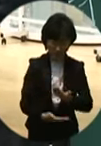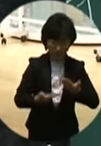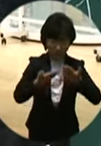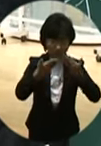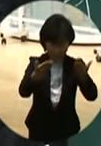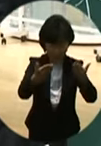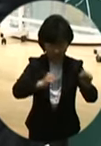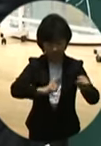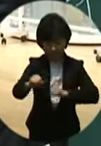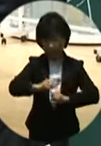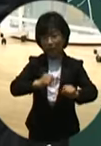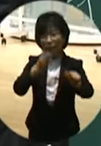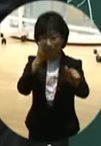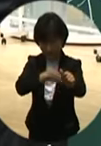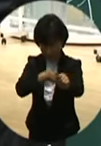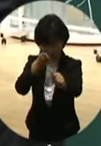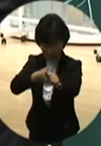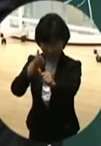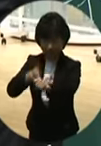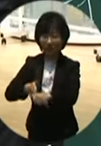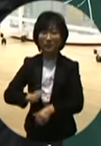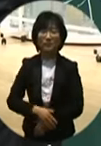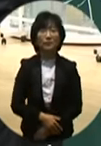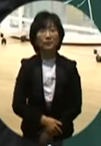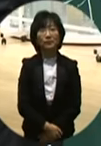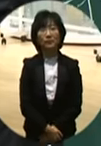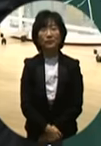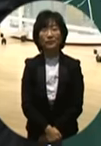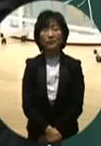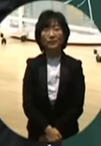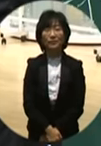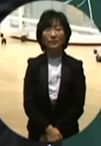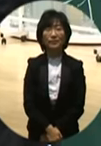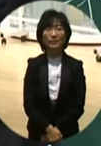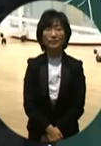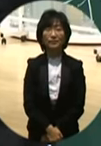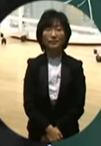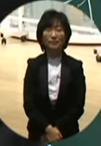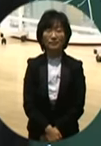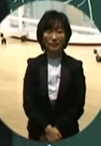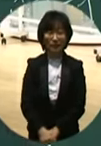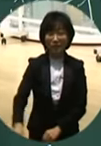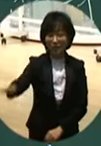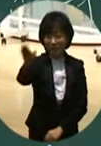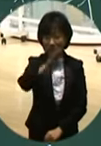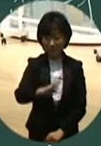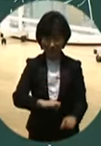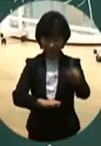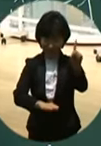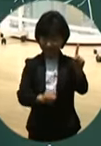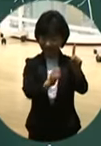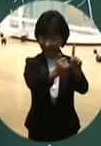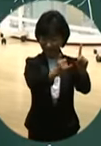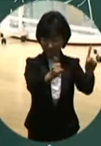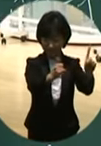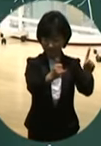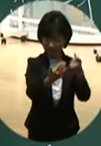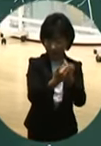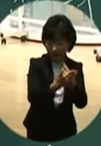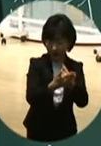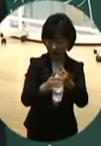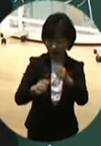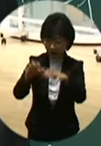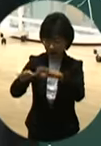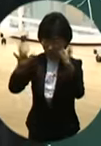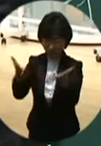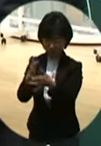seem arrogant, but then I hope you restore the blessing of you truly devoting yourself for the church. 여러분 한 명 때문에 현장의 모든 허감이 무너지는 역사를.